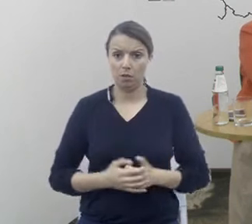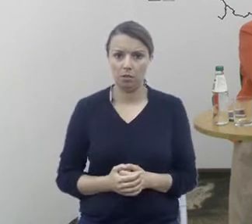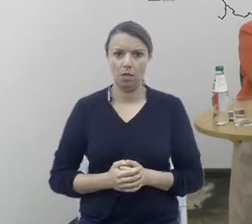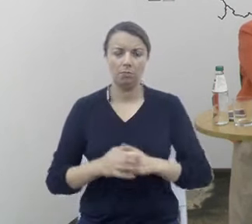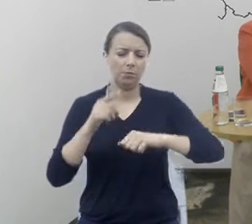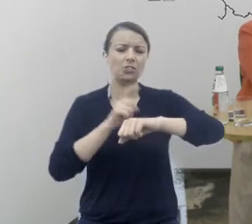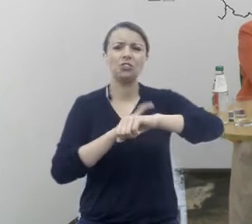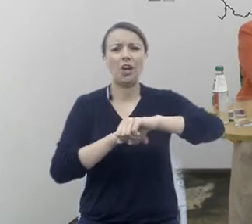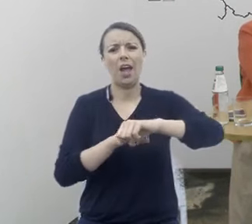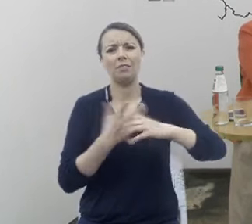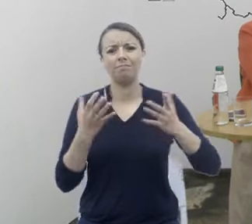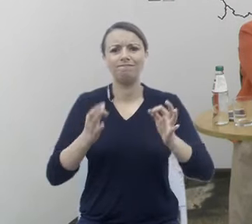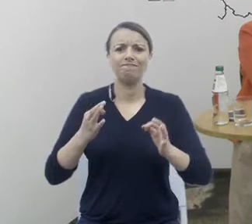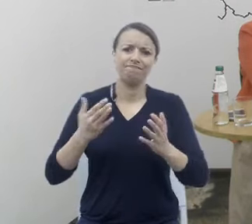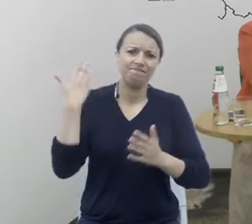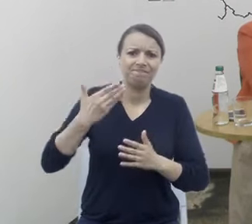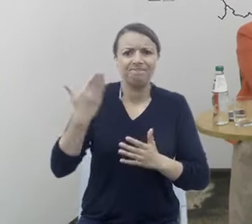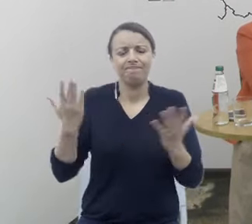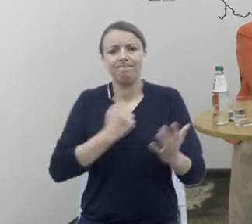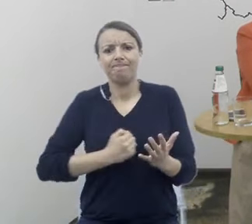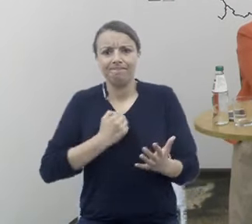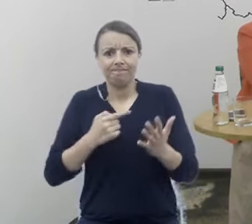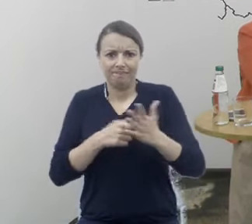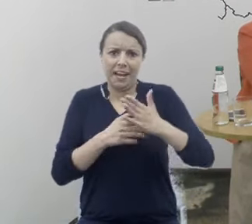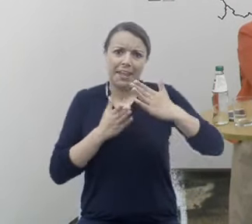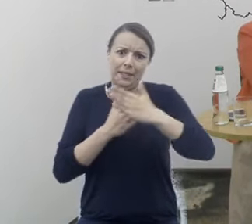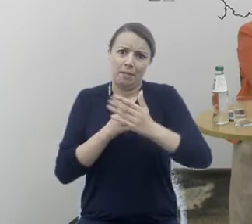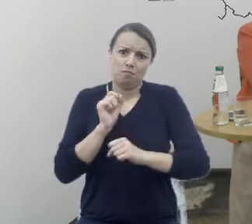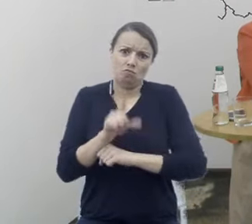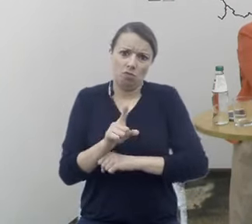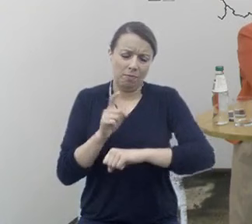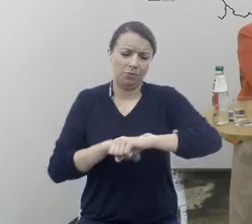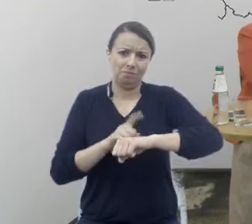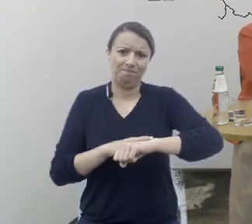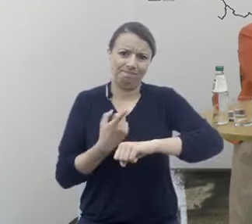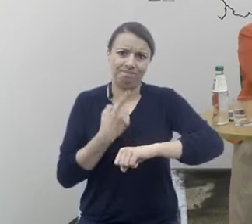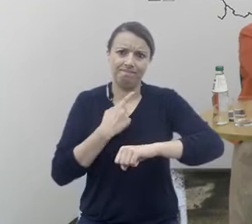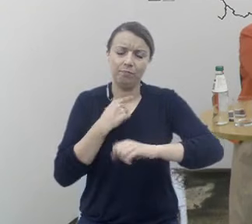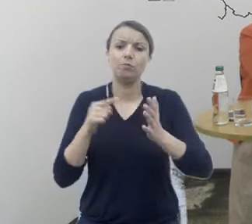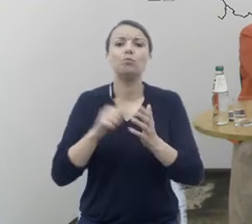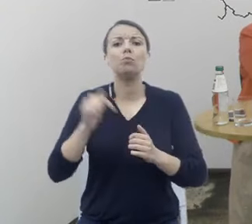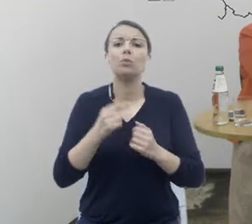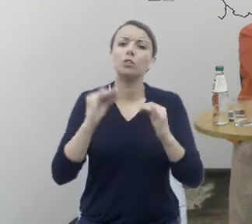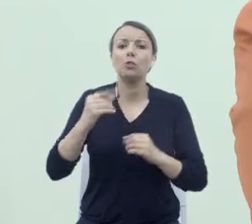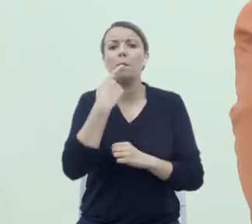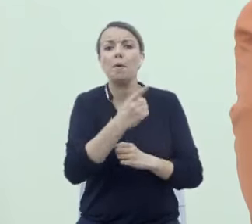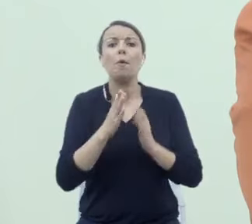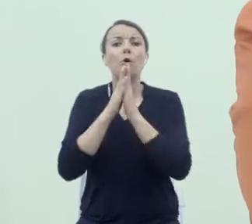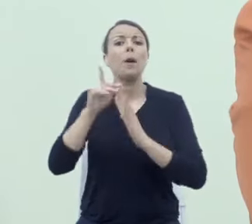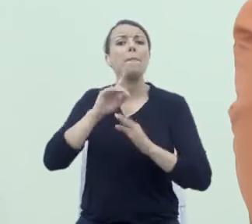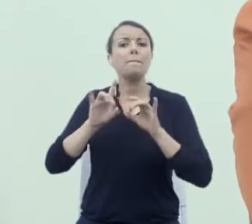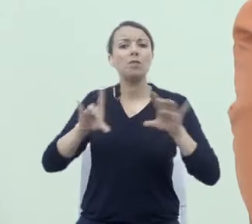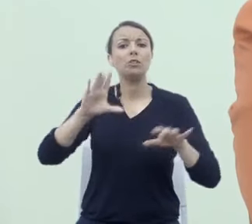jest niestety ograniczony. I musimy o tym powiedzieć. Ja bym jeszcze poprosiła, żeby pan profesor Berendt